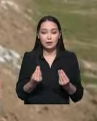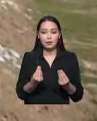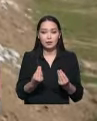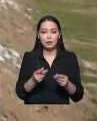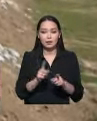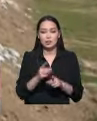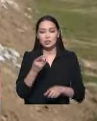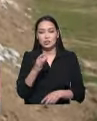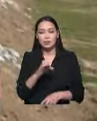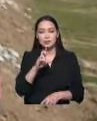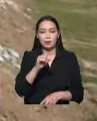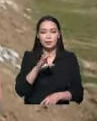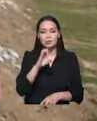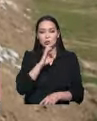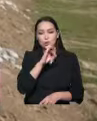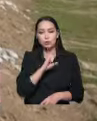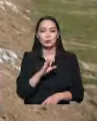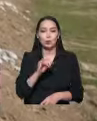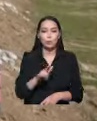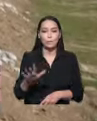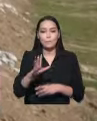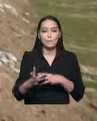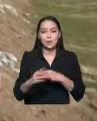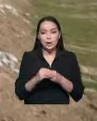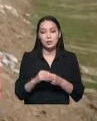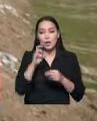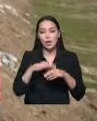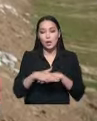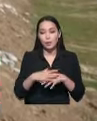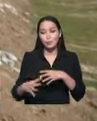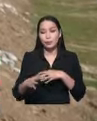батыс, солтүстік, оңтүстікті бөлмей бірге жұмыс істеп, елімізді бірге қорғап